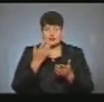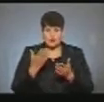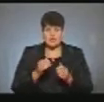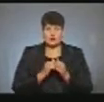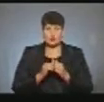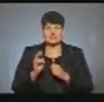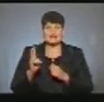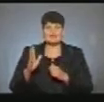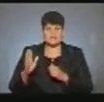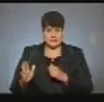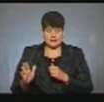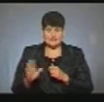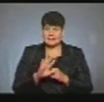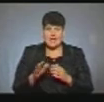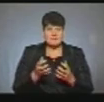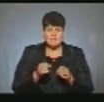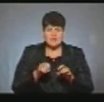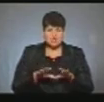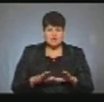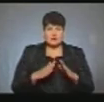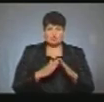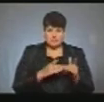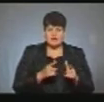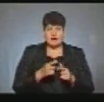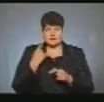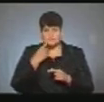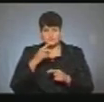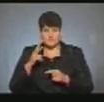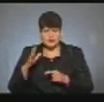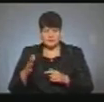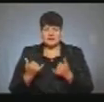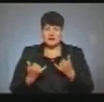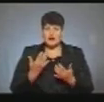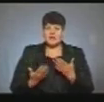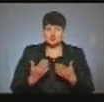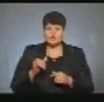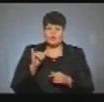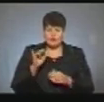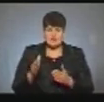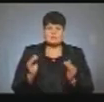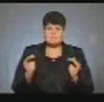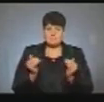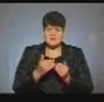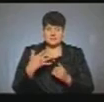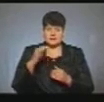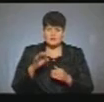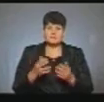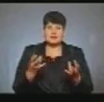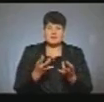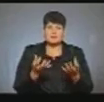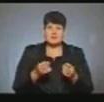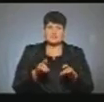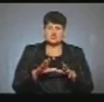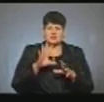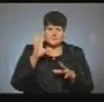кожній квартирі. Не приймати рішення цілим будинком, а індивідуально квартирі. Якщо у вас менше 50%, вам треба приймати рішення цілим